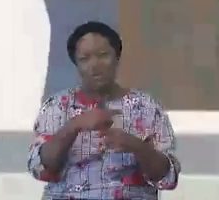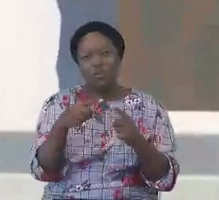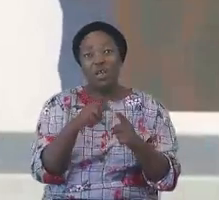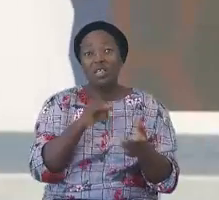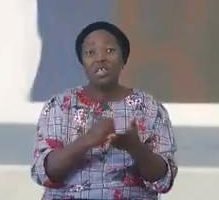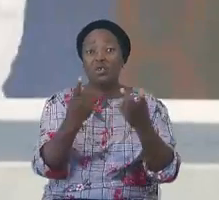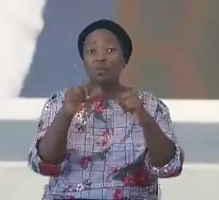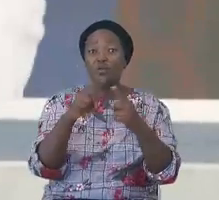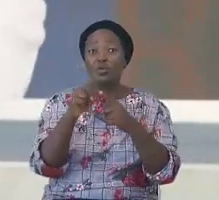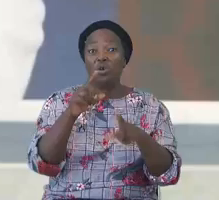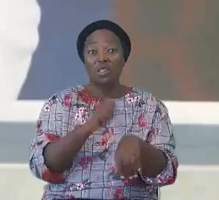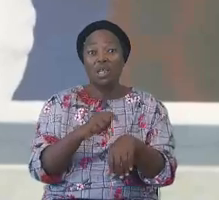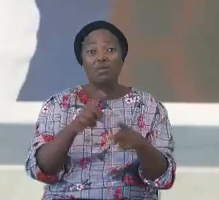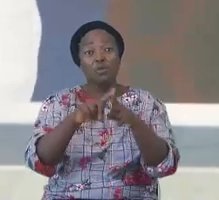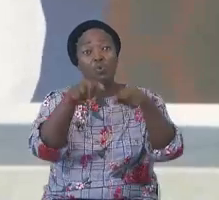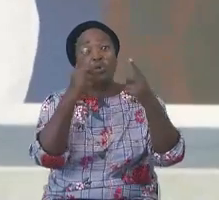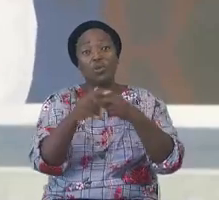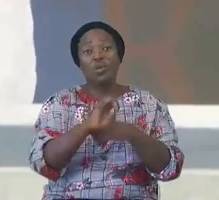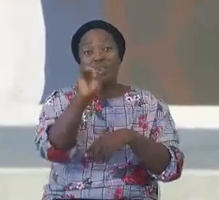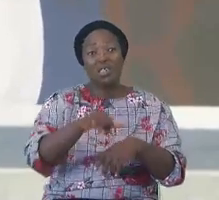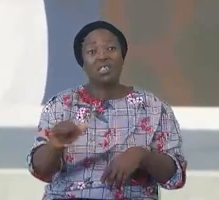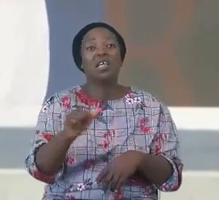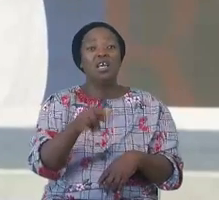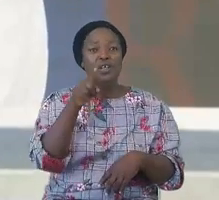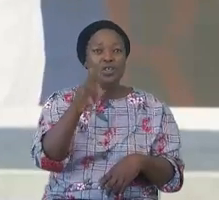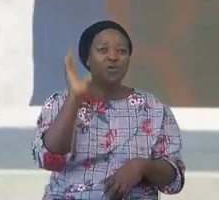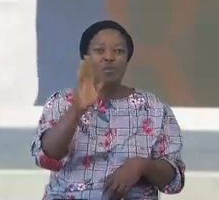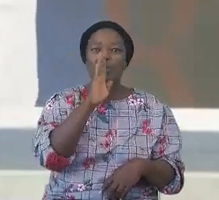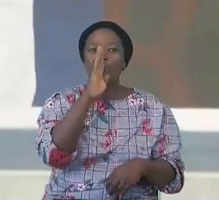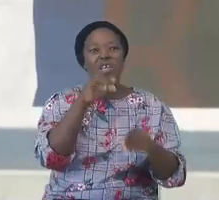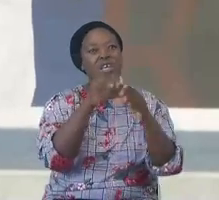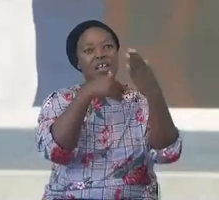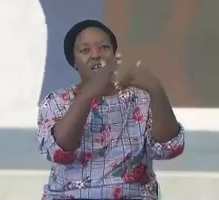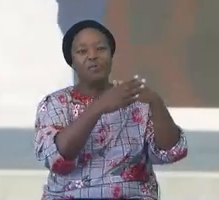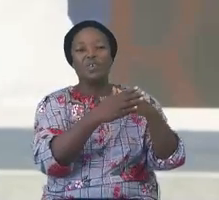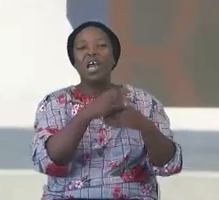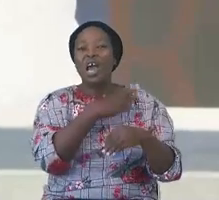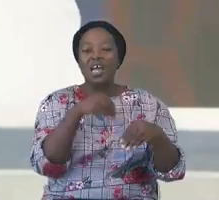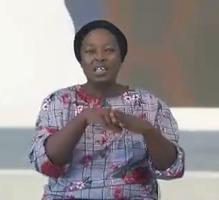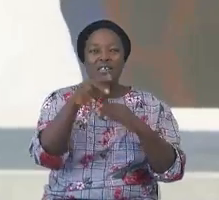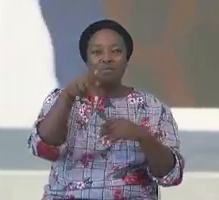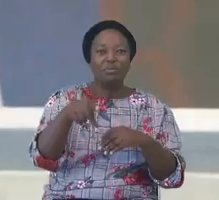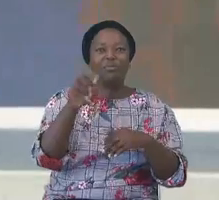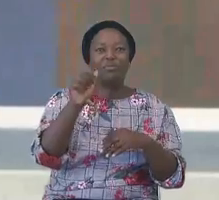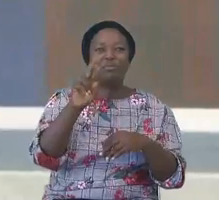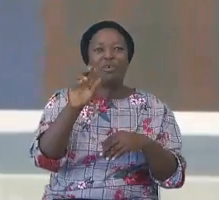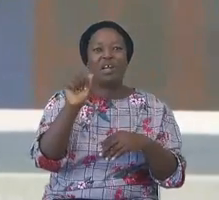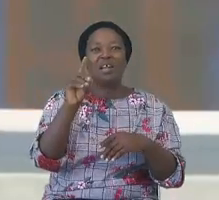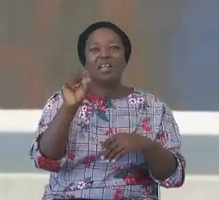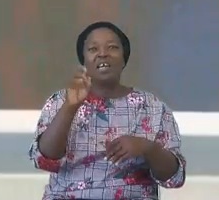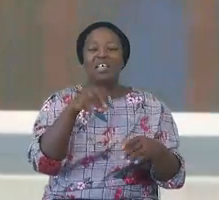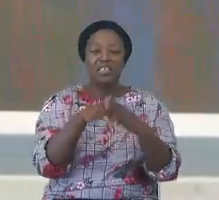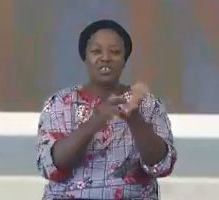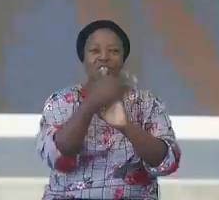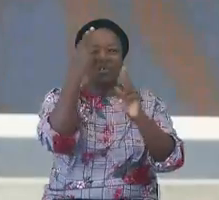royaume de vie. Ensuite, quand il sera temps d'aller dans l'éternité, tu